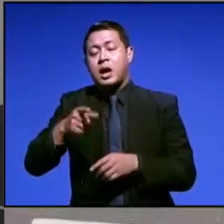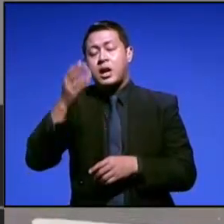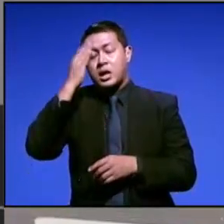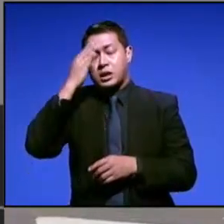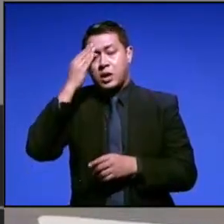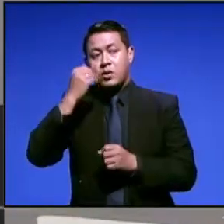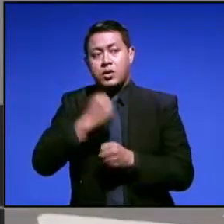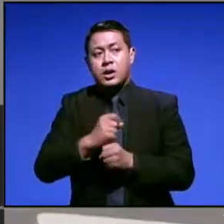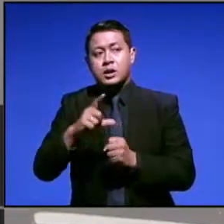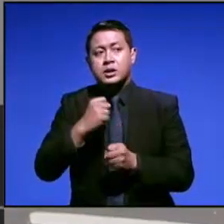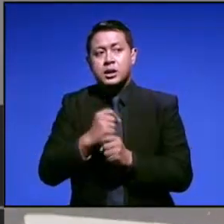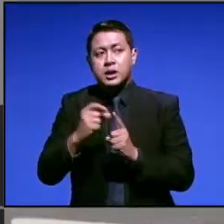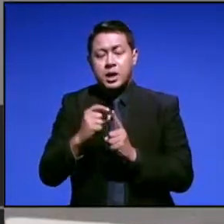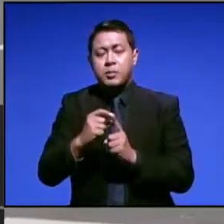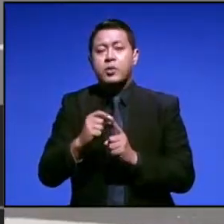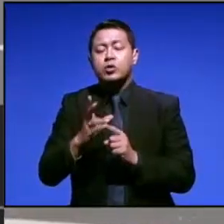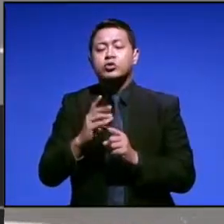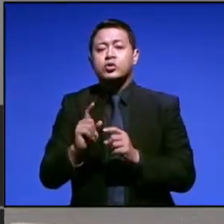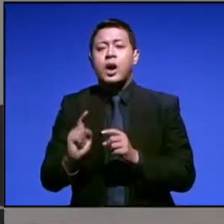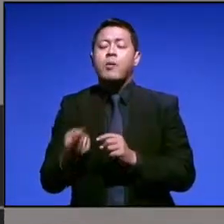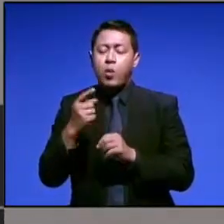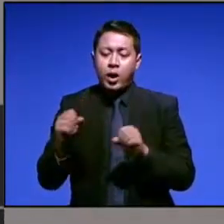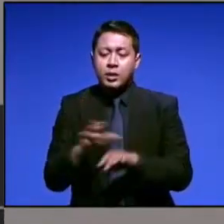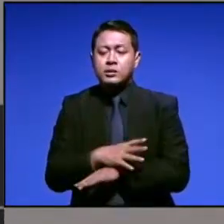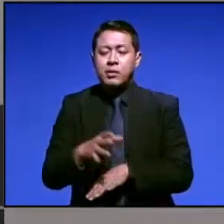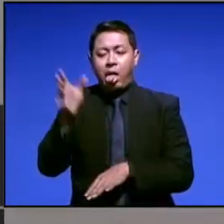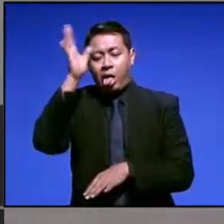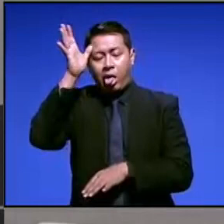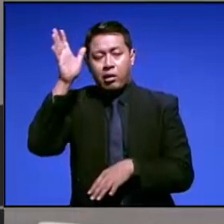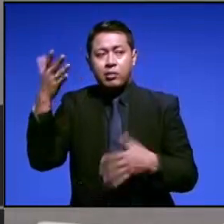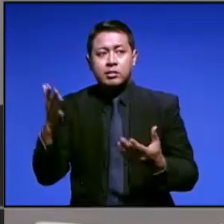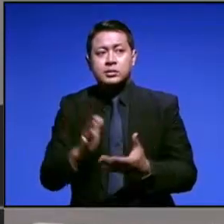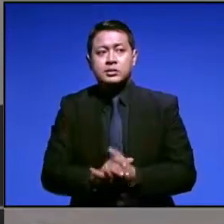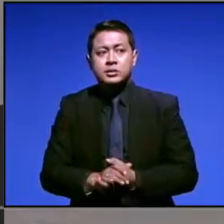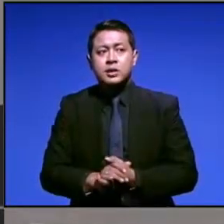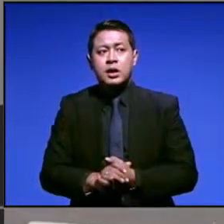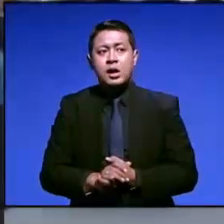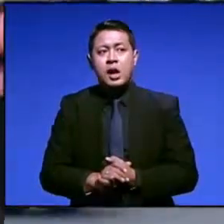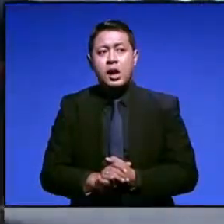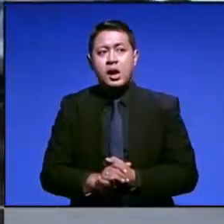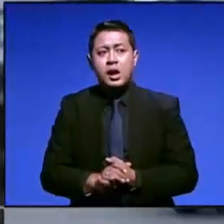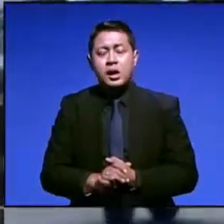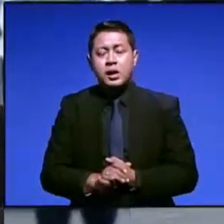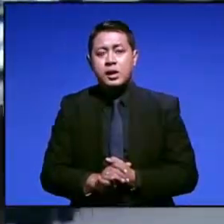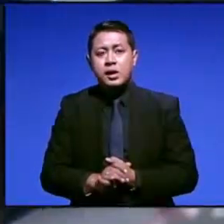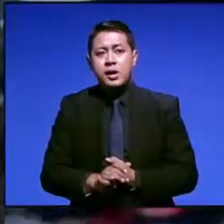ya, ganjil genap udah diterapin lagi. Iya. Saya nggak tahu juga. Nggak tahu juga. Saya pikir masih PSBB gitu loh.